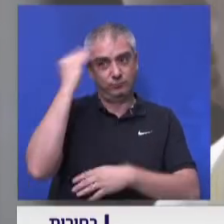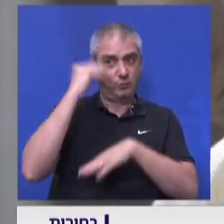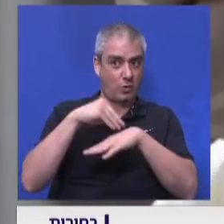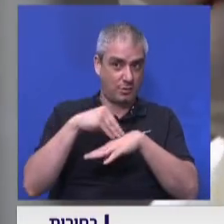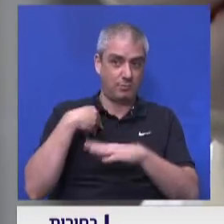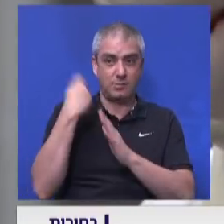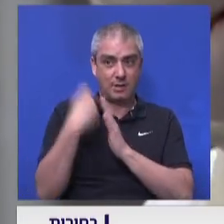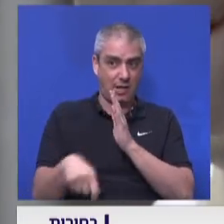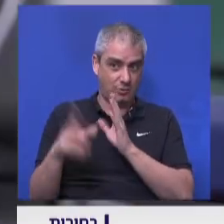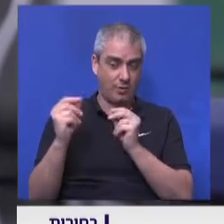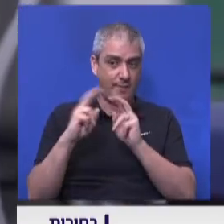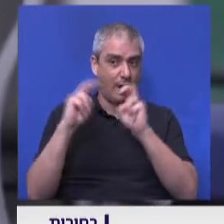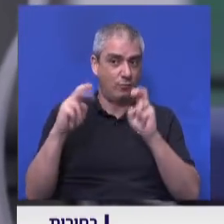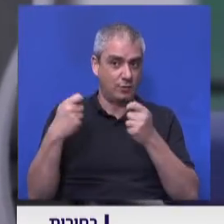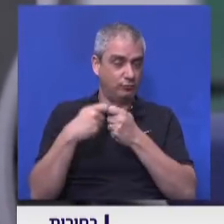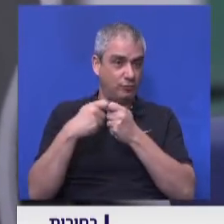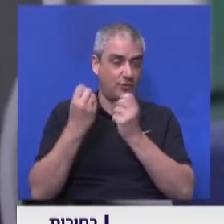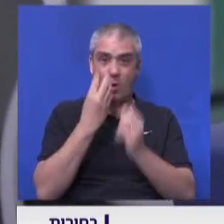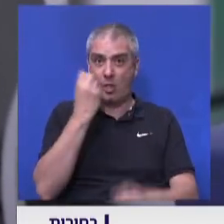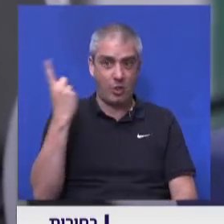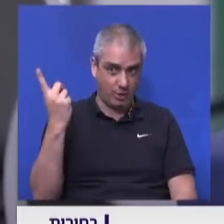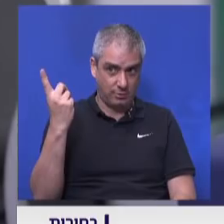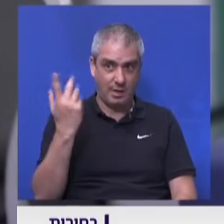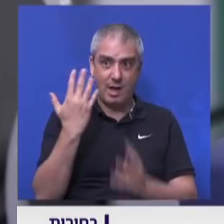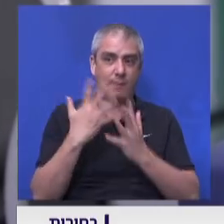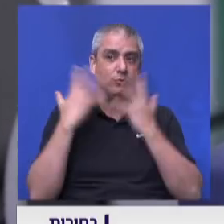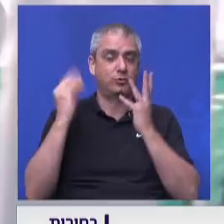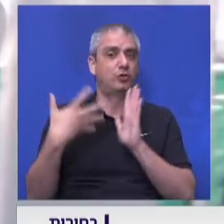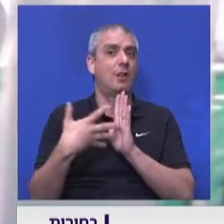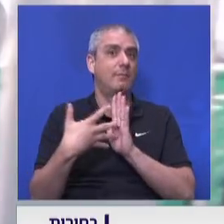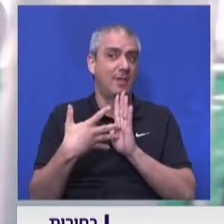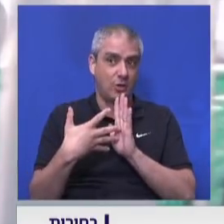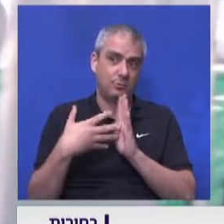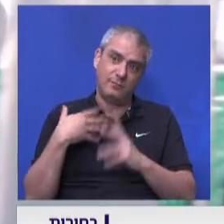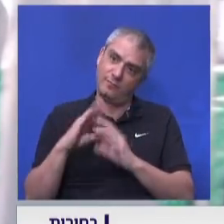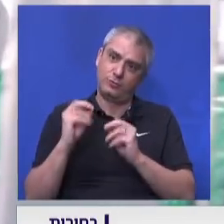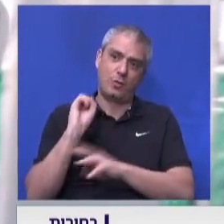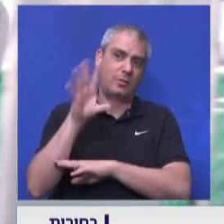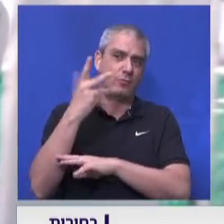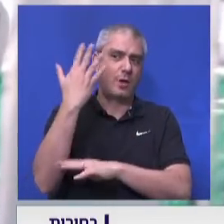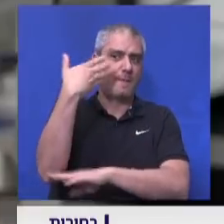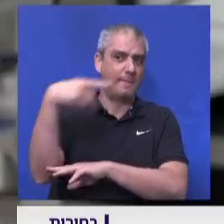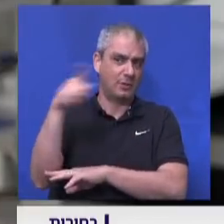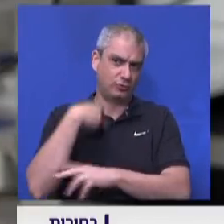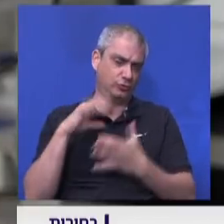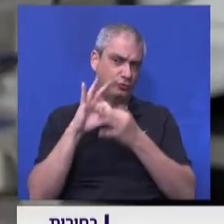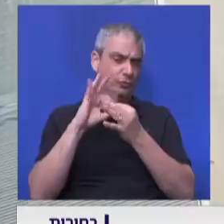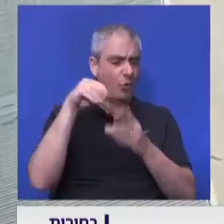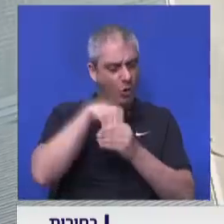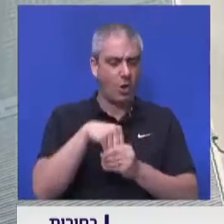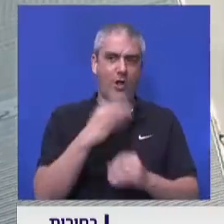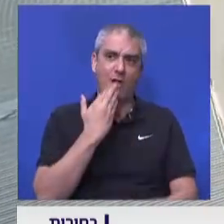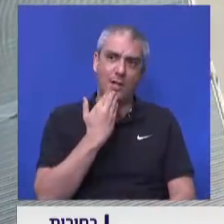עמותה משותפת בהונג קונג כמות נכבדת של בדיקות, ופשוט תרמנו למספר מדינות שאנחנו קשורים אליהן, לרבות